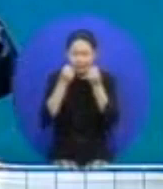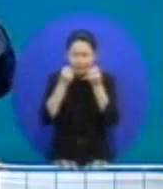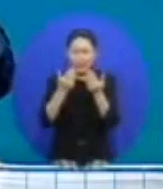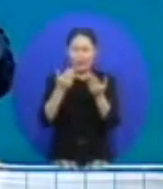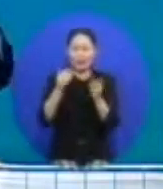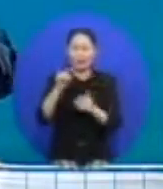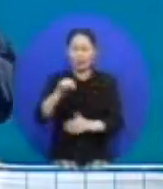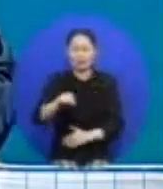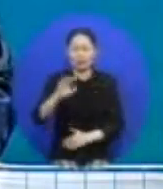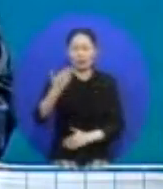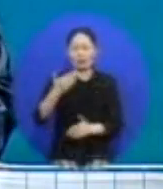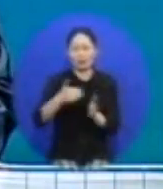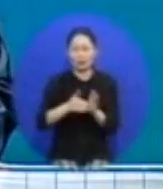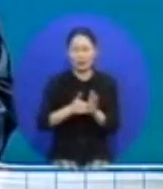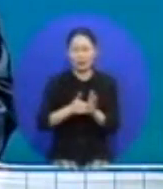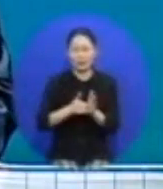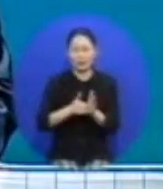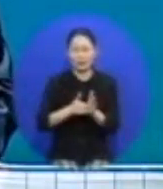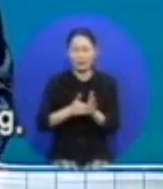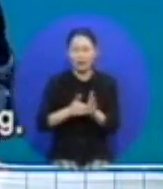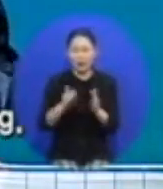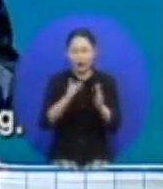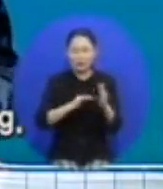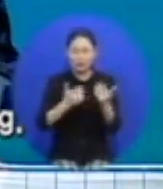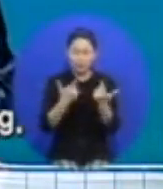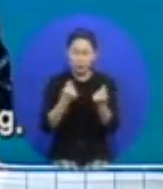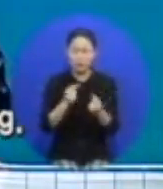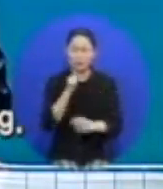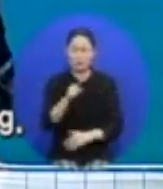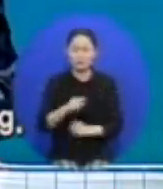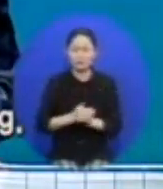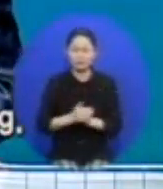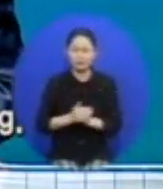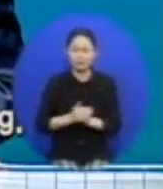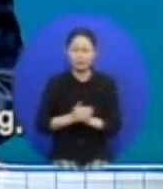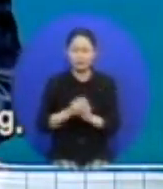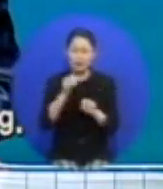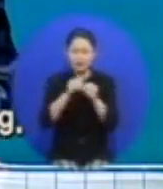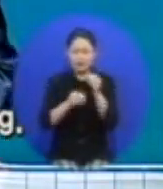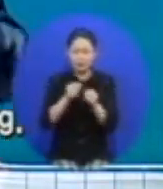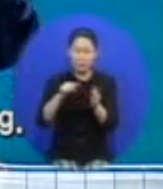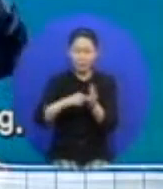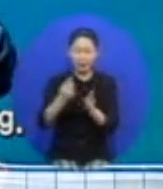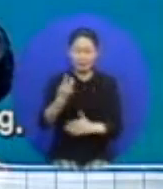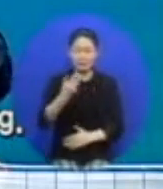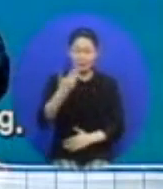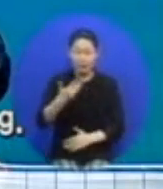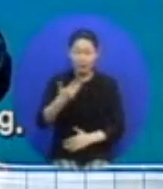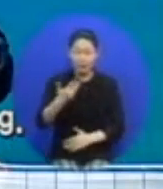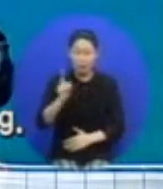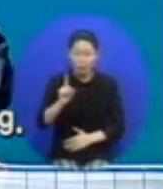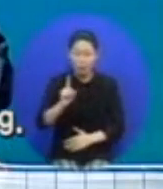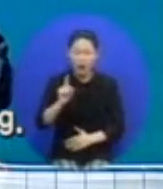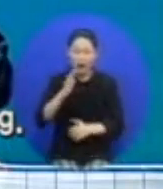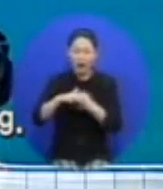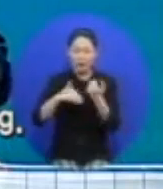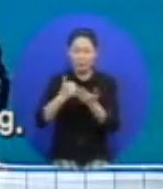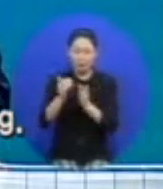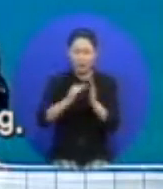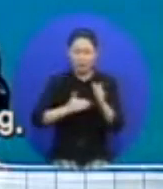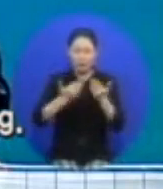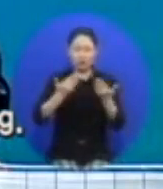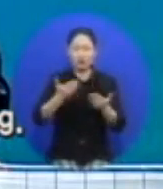가정에도 또 까지 적용되며 말씀입니다 20편 120 발표는 하나님이 가정 해 주신 축복의